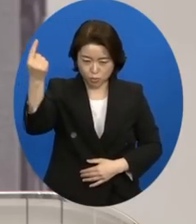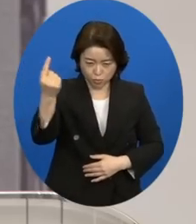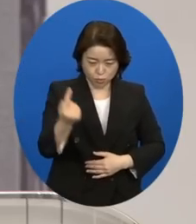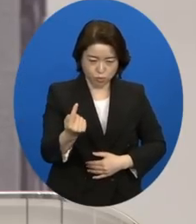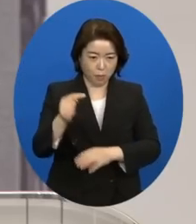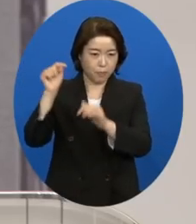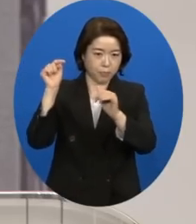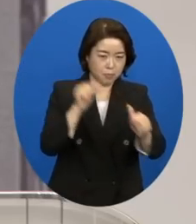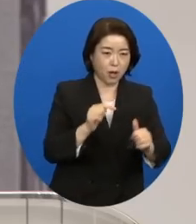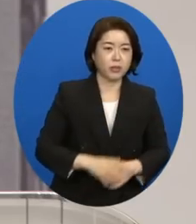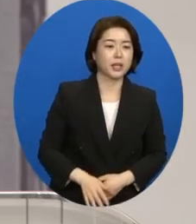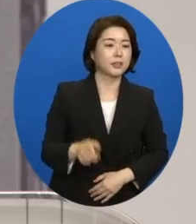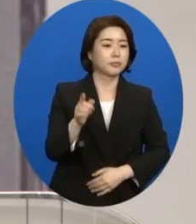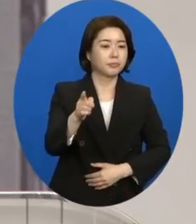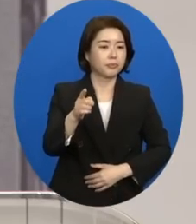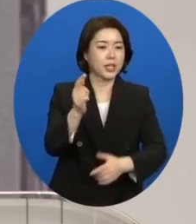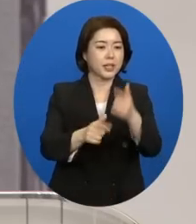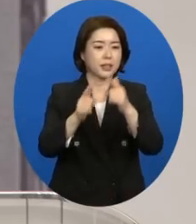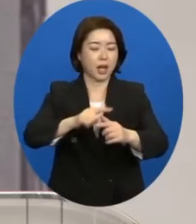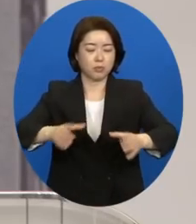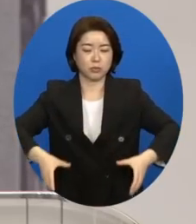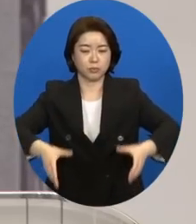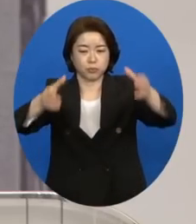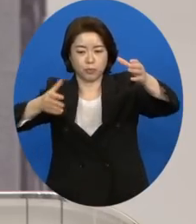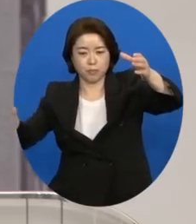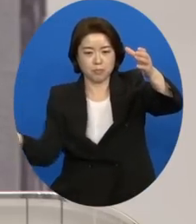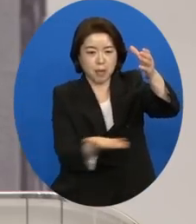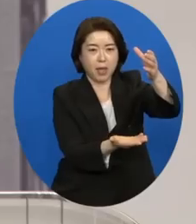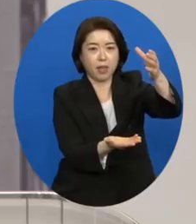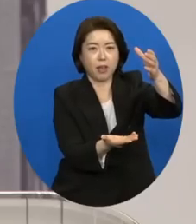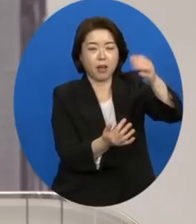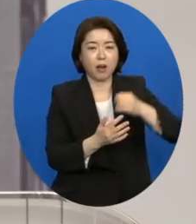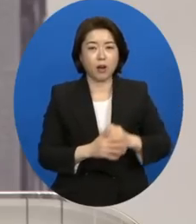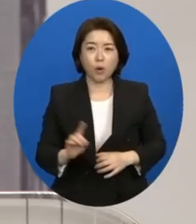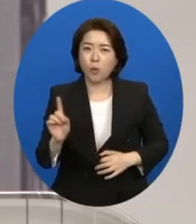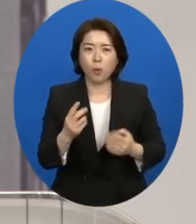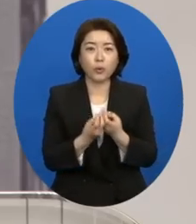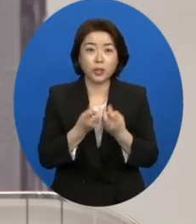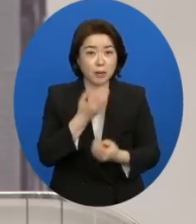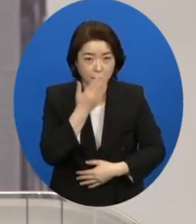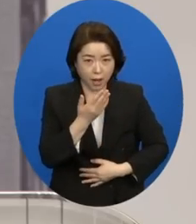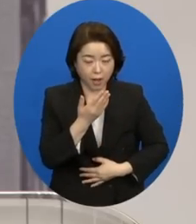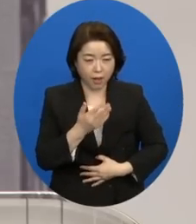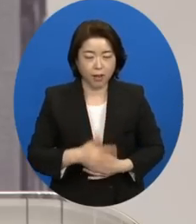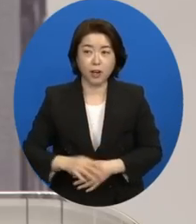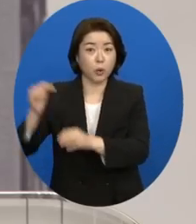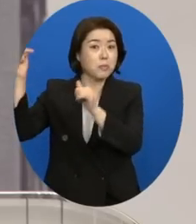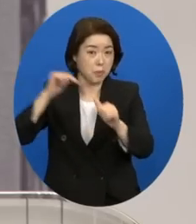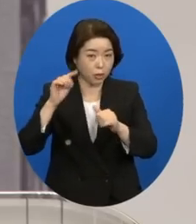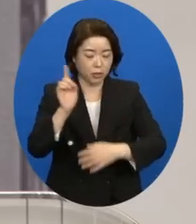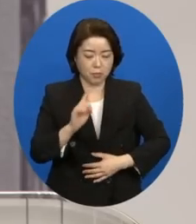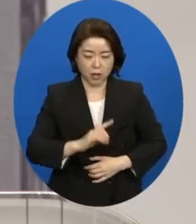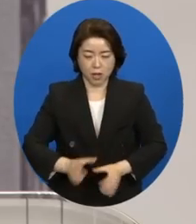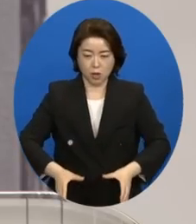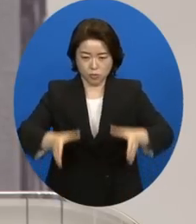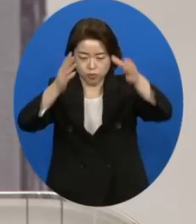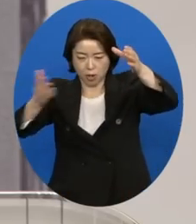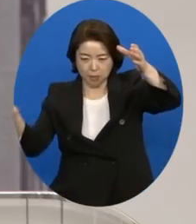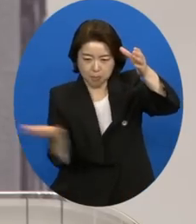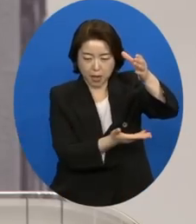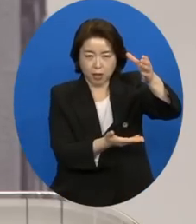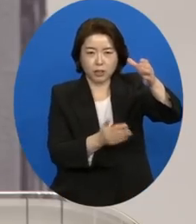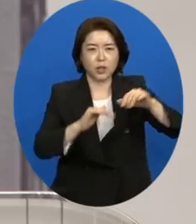떨어집니다이 나무를 어 버려라이 나무를 어떻게 수 있을까 어쨌든 어버리고 모든 열매를 다